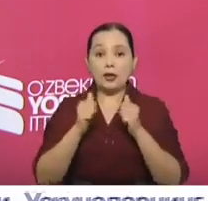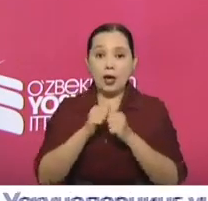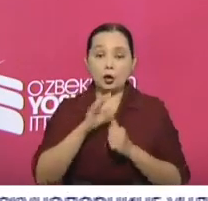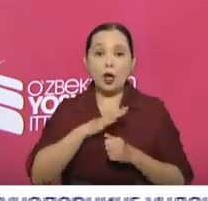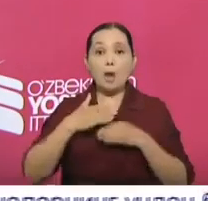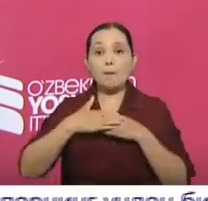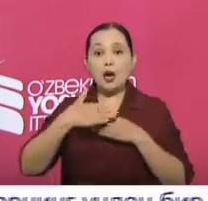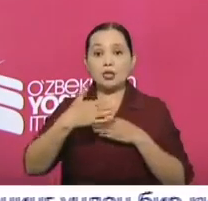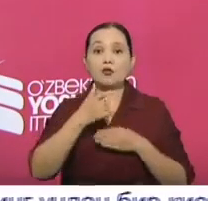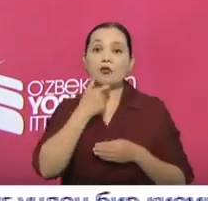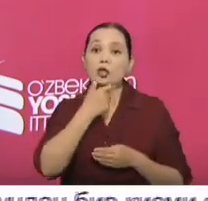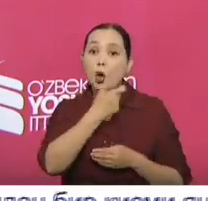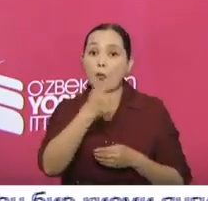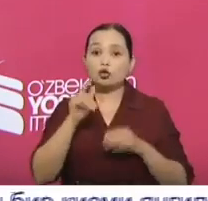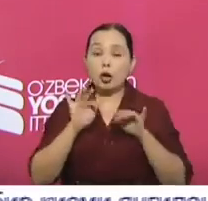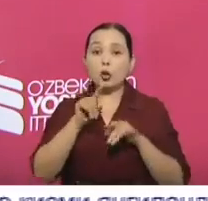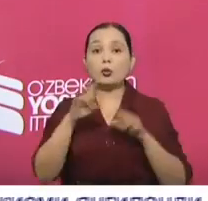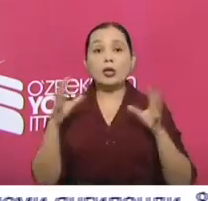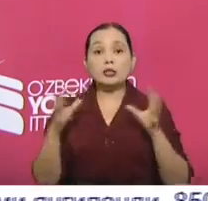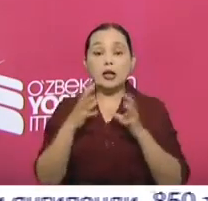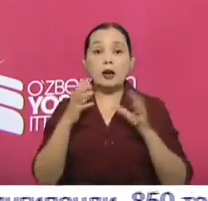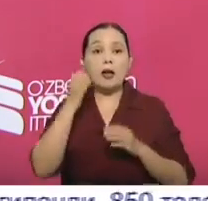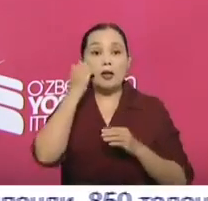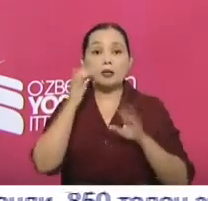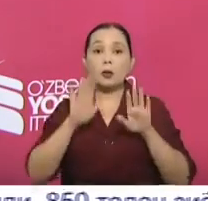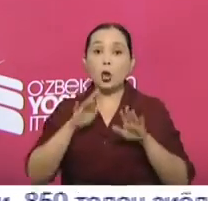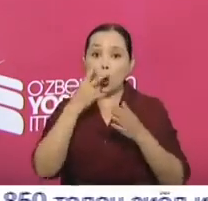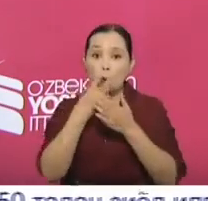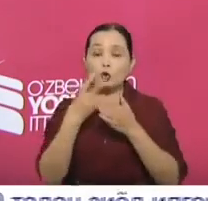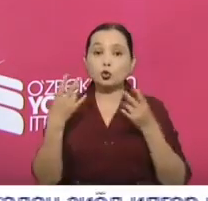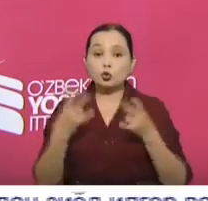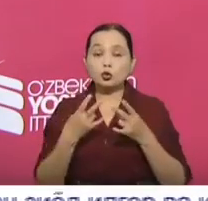Музейларни масофавий томоша қилиш, унда сақланаётган экспонатларни кўриш учун